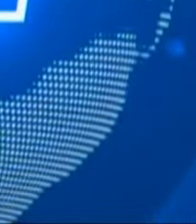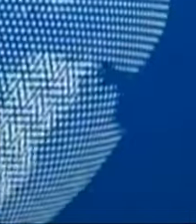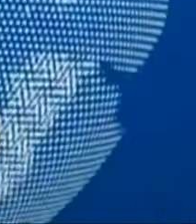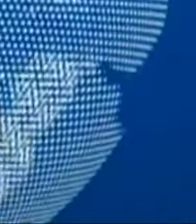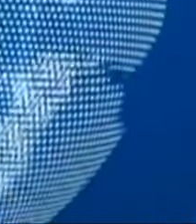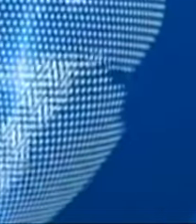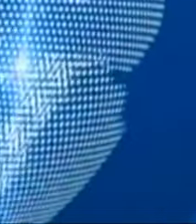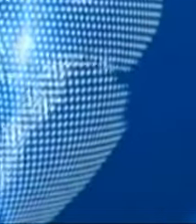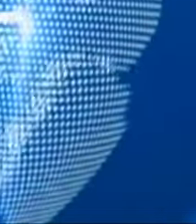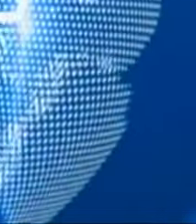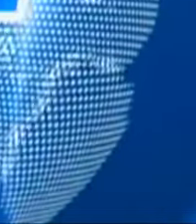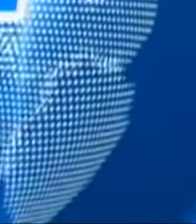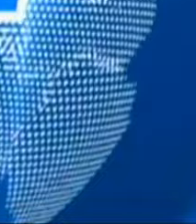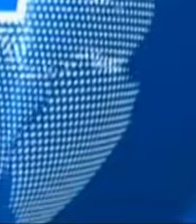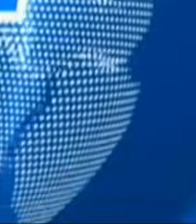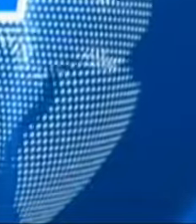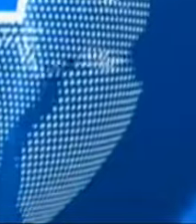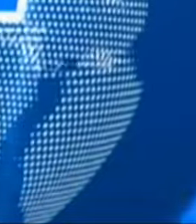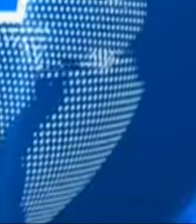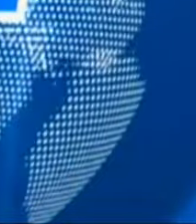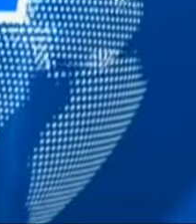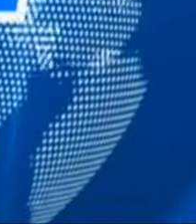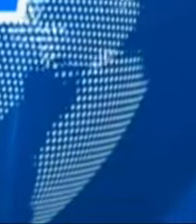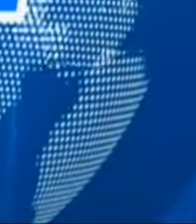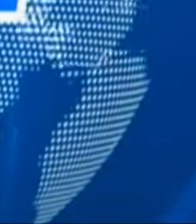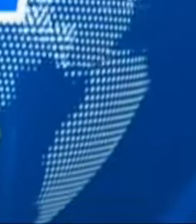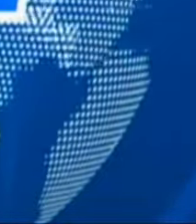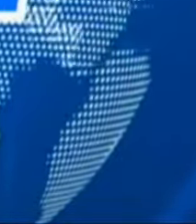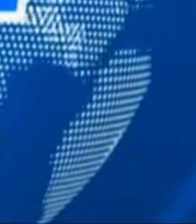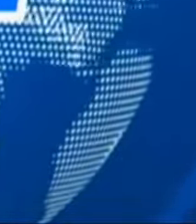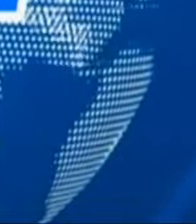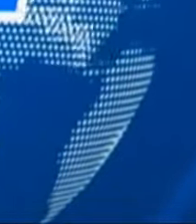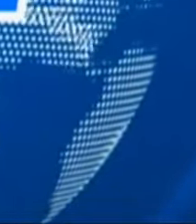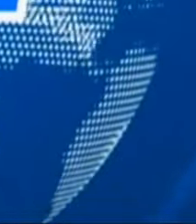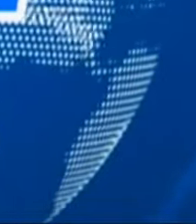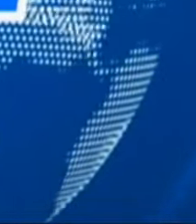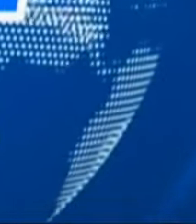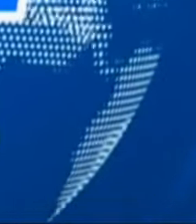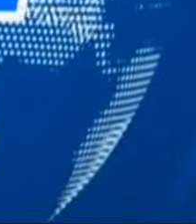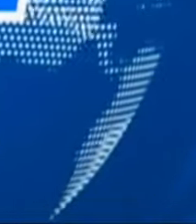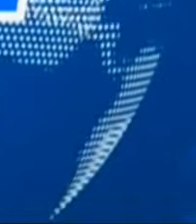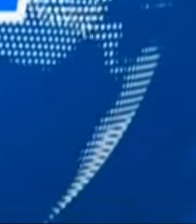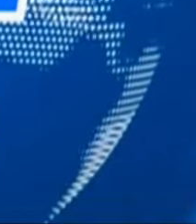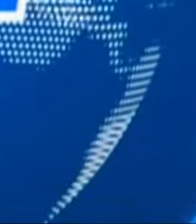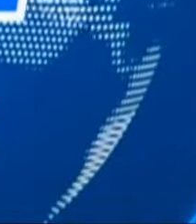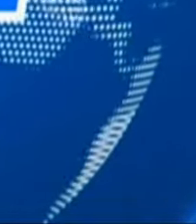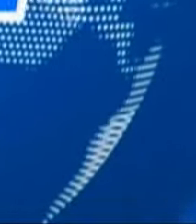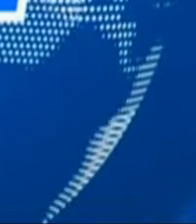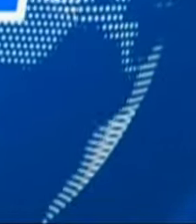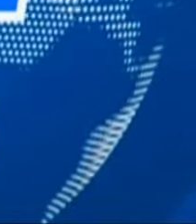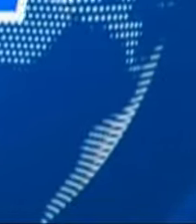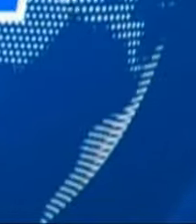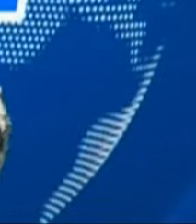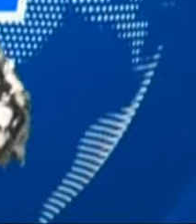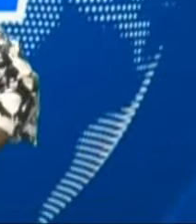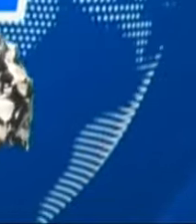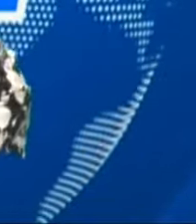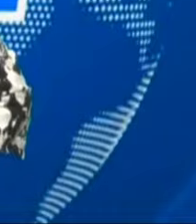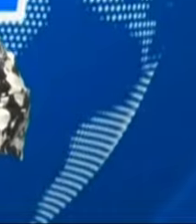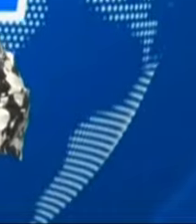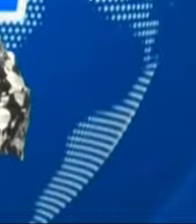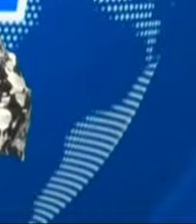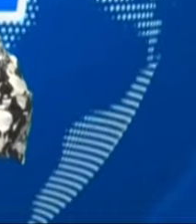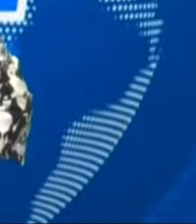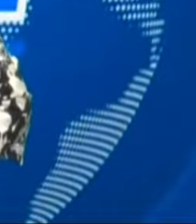l'État portant révocation du coordonnateur national du programme de désarmement, démobilisation et relèvement